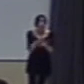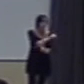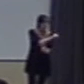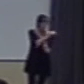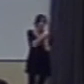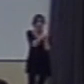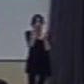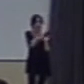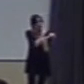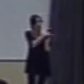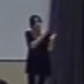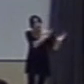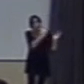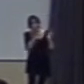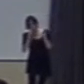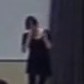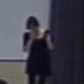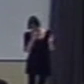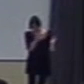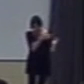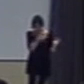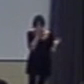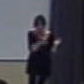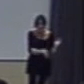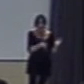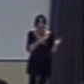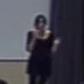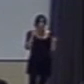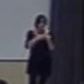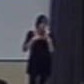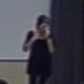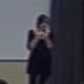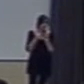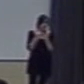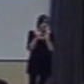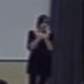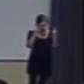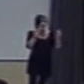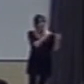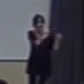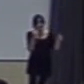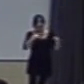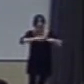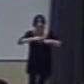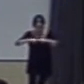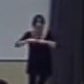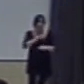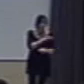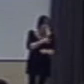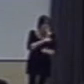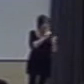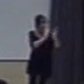tinc un magnífic record de tots els debats que hem fet amb la gent del món de la comunicació aquests anys al voltant del premi, i amb les